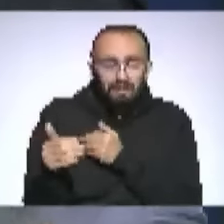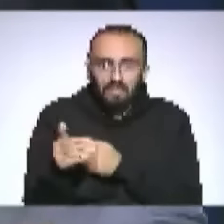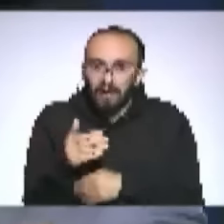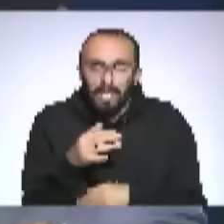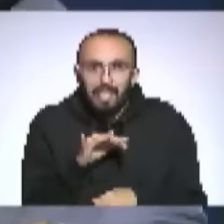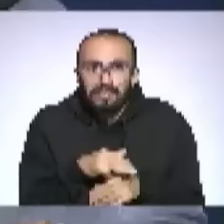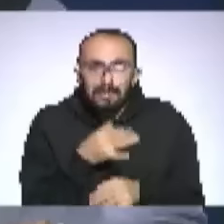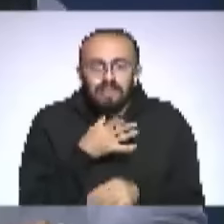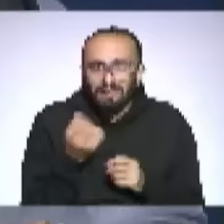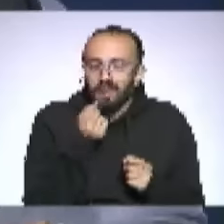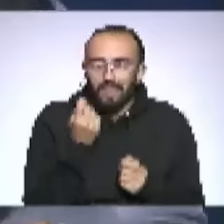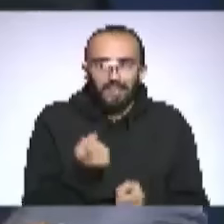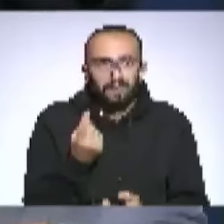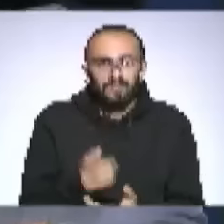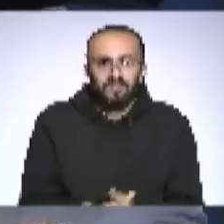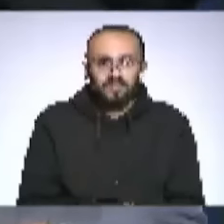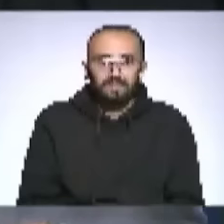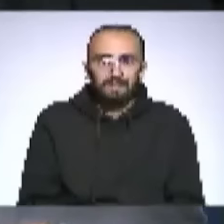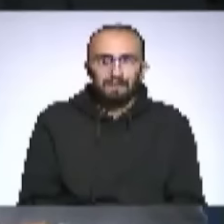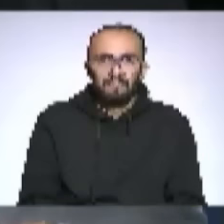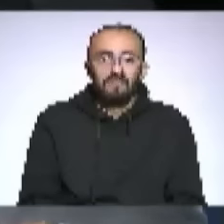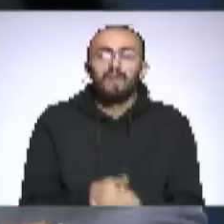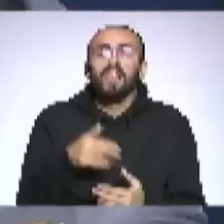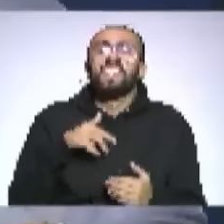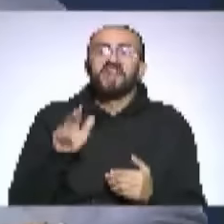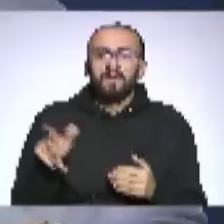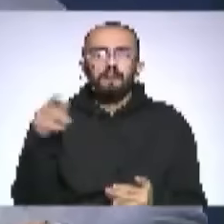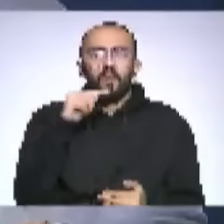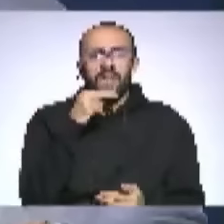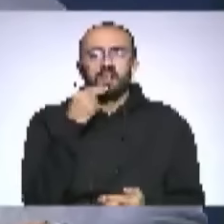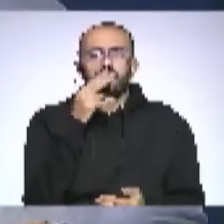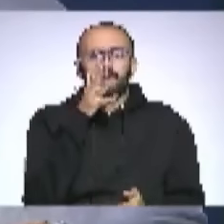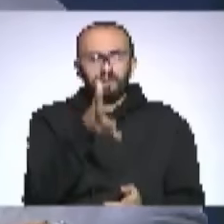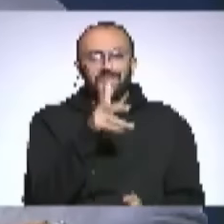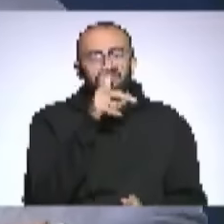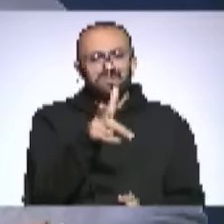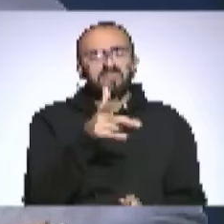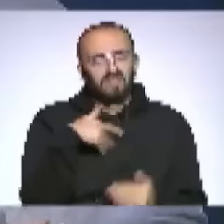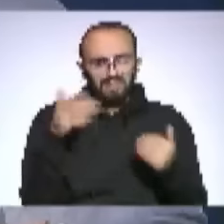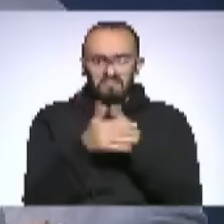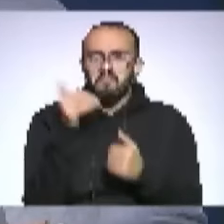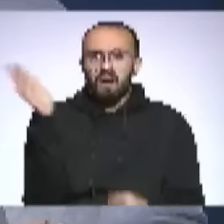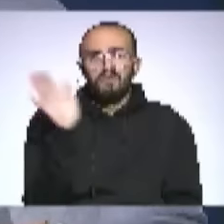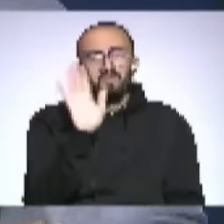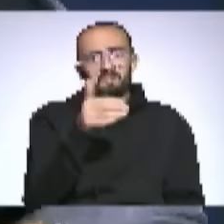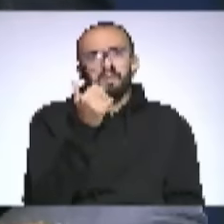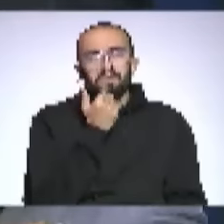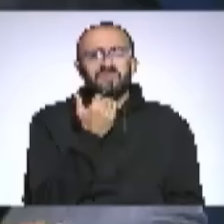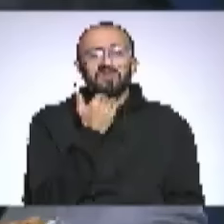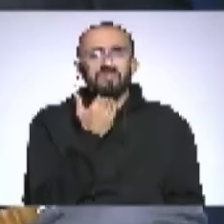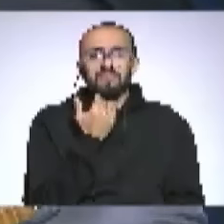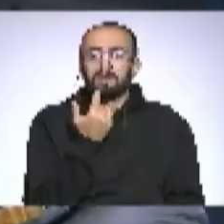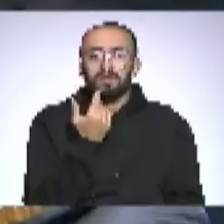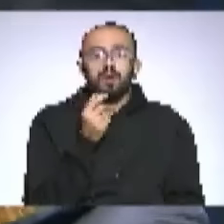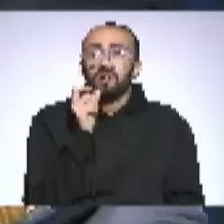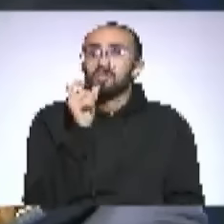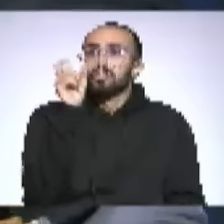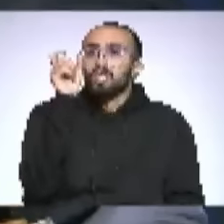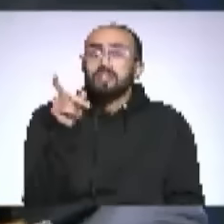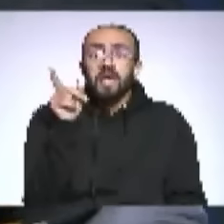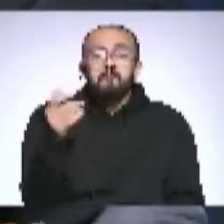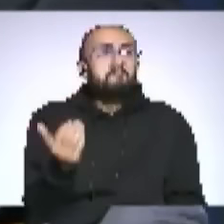ده هو بيقال ان الوضع بس مش هيبقى جوه البيت هيبقى بره البيت سوري يعني ده مافيش